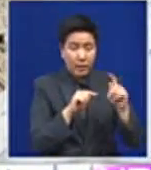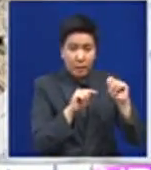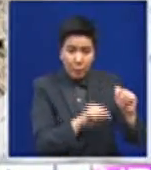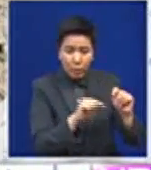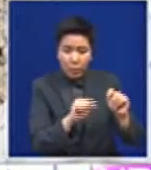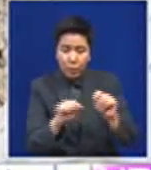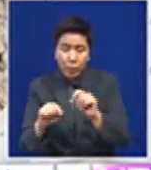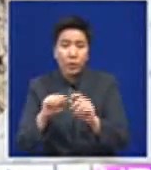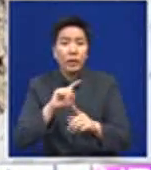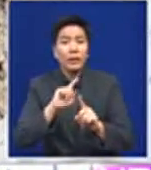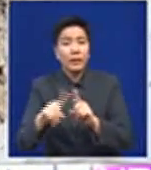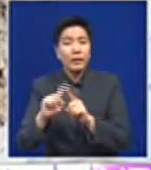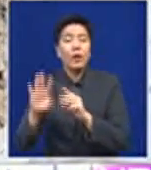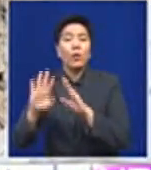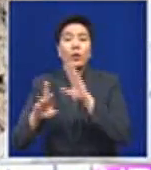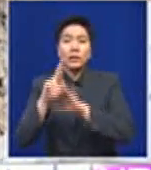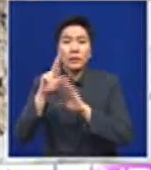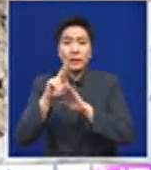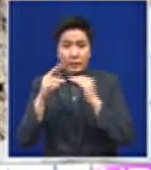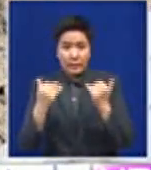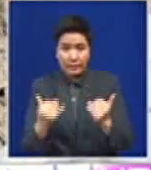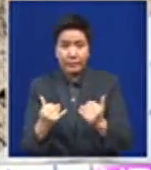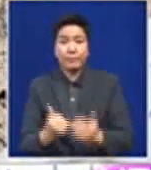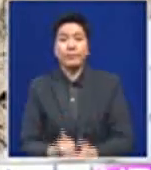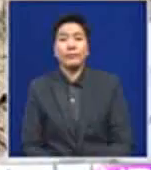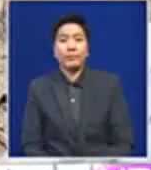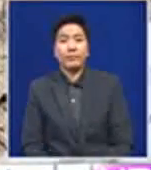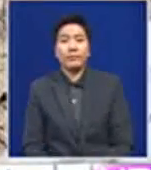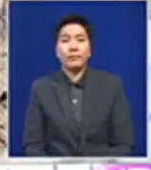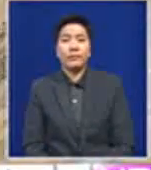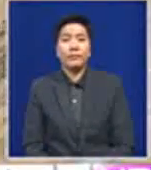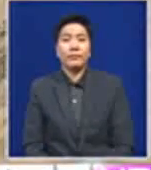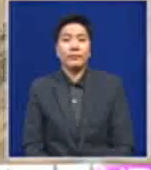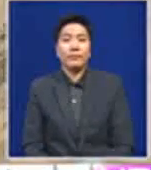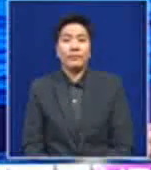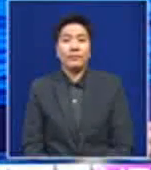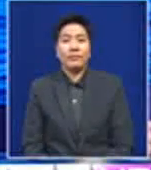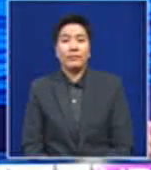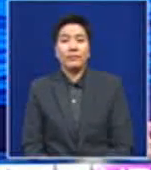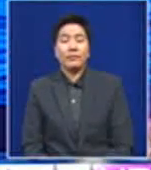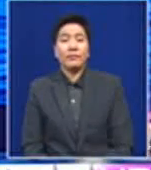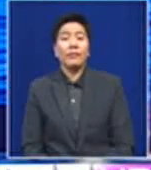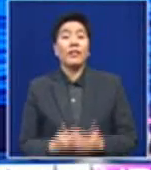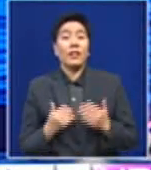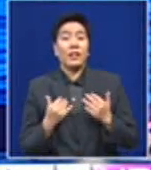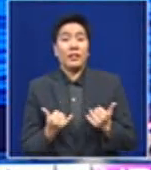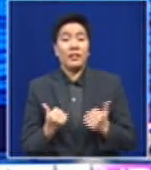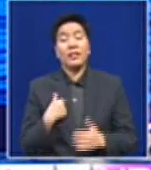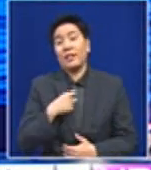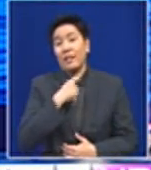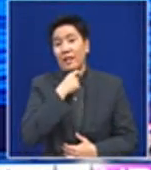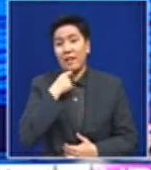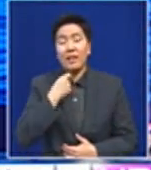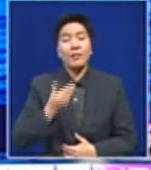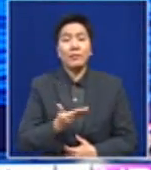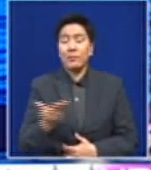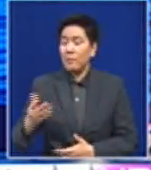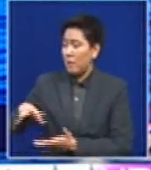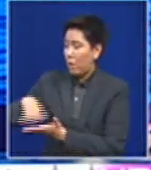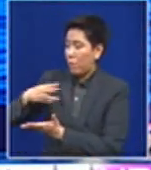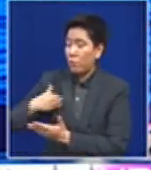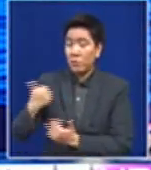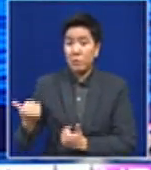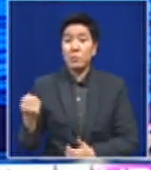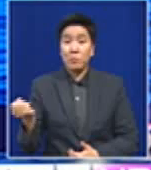ลสันทรายและตำบลจอนสวรรค์จังหวัดเชียงรายค่ะ จากสถานการณ์ภัยแล้งอย่างที่คุณชนิดาภาบอก